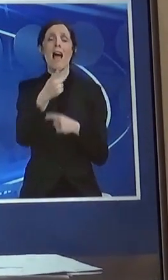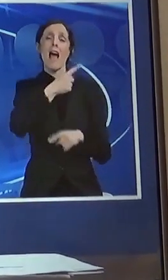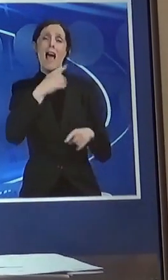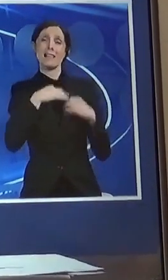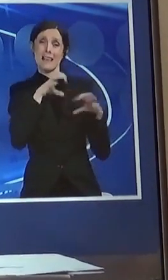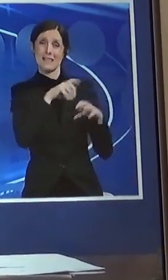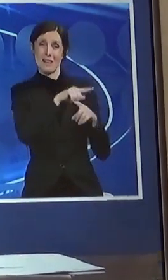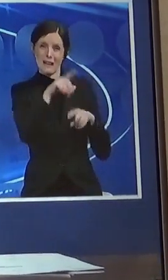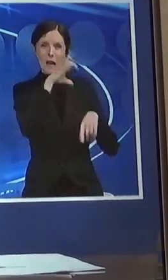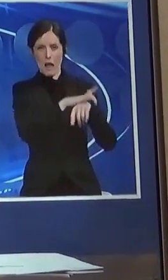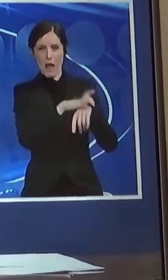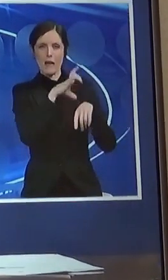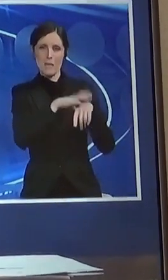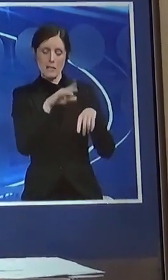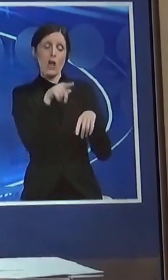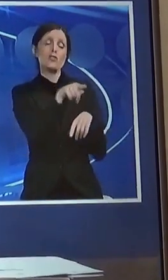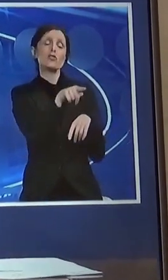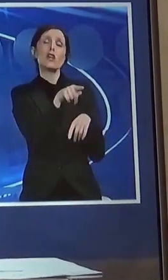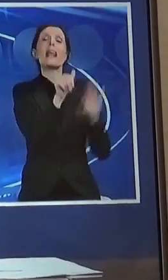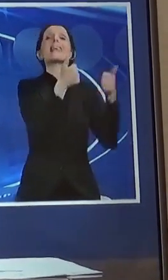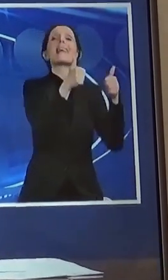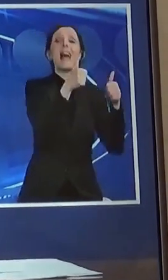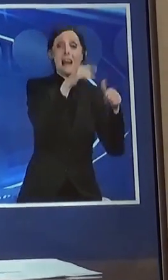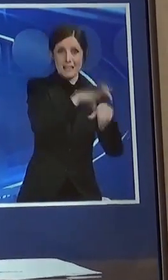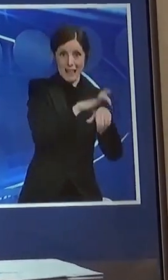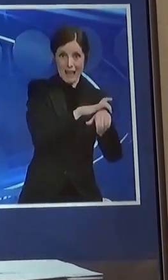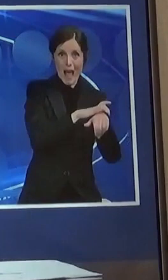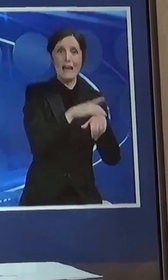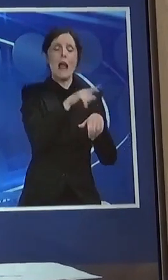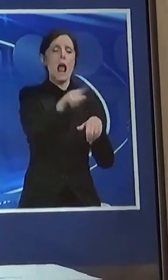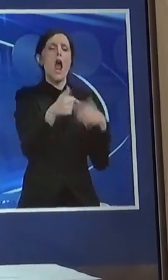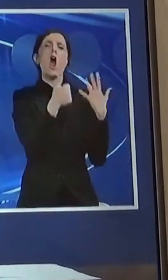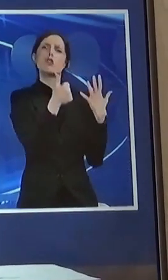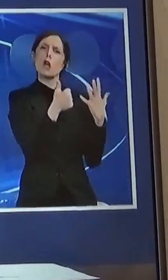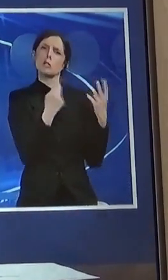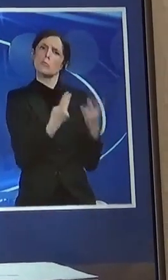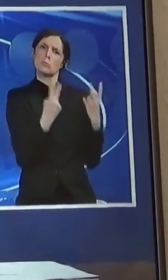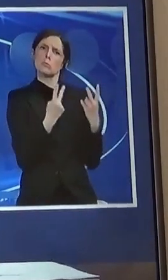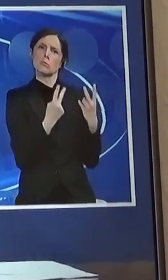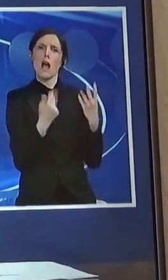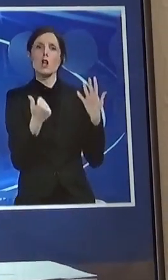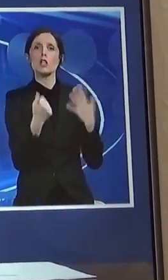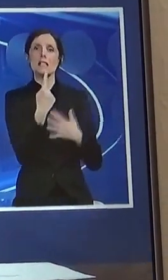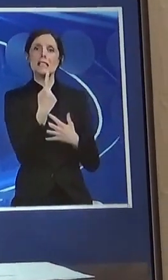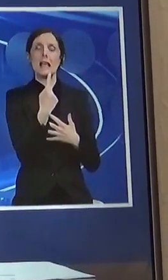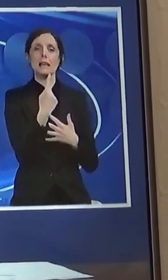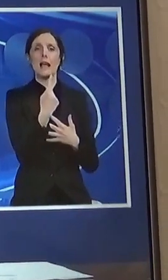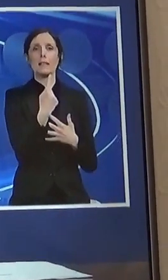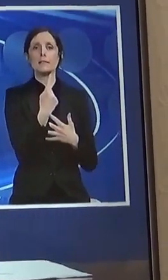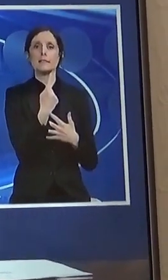zdravstvenih radnika, od kojih su 11 lekari, u 6 slučajeva su blage forme, a u 61 je